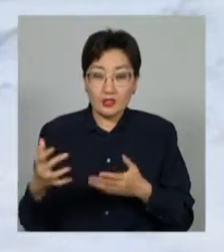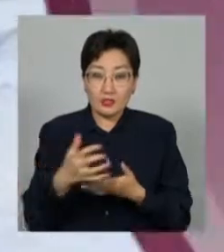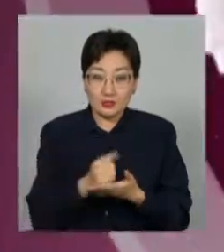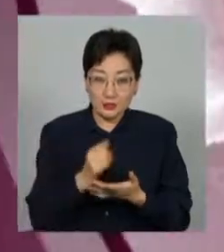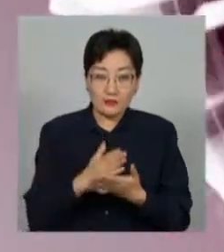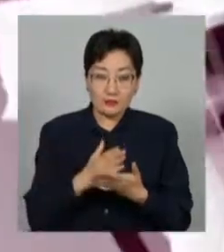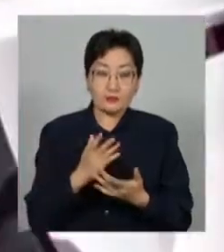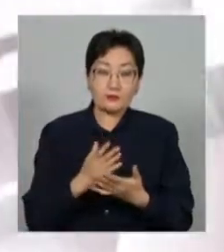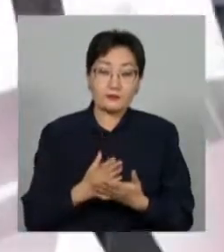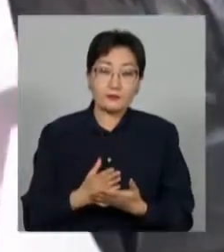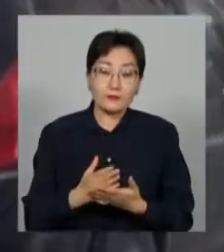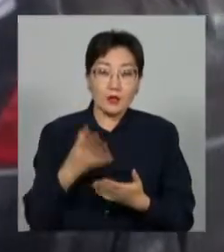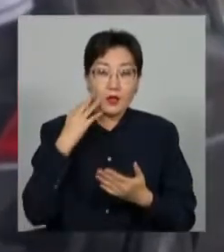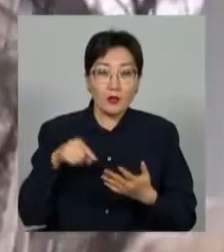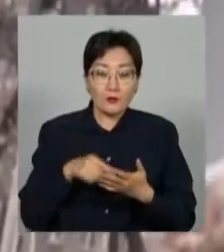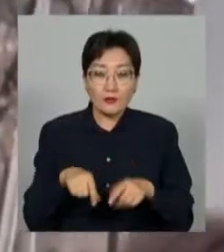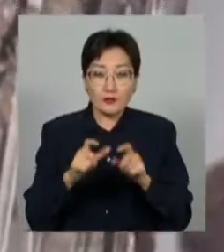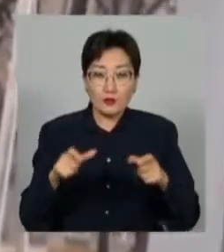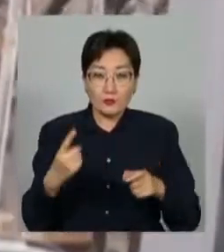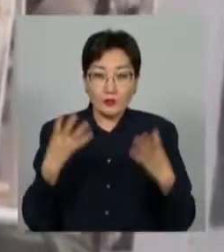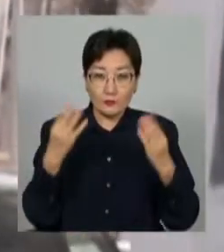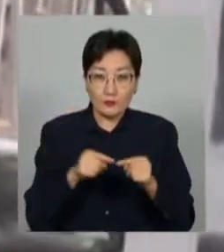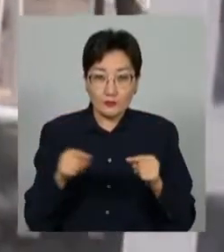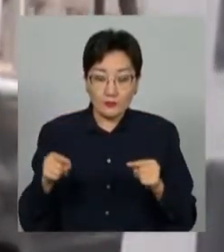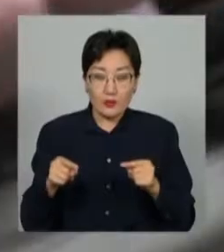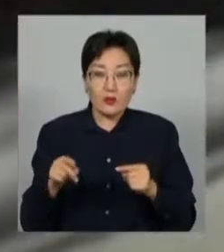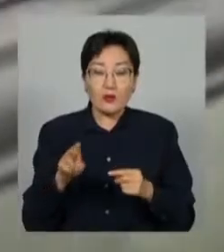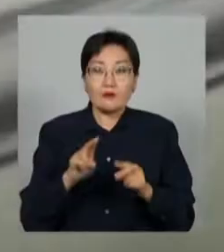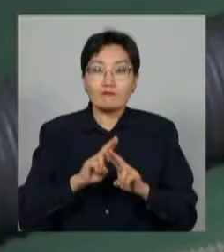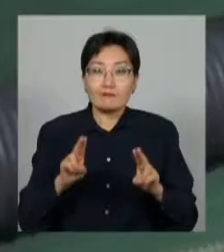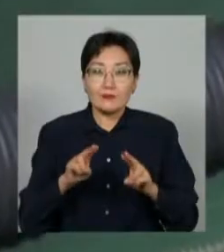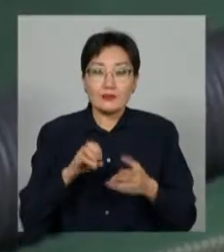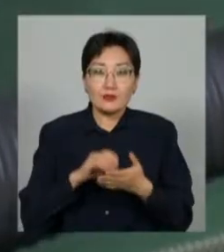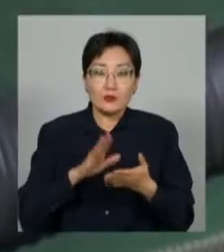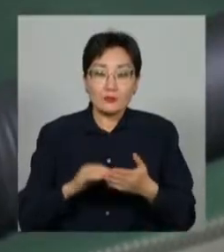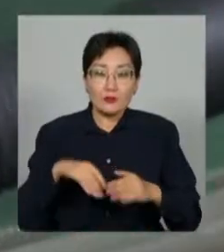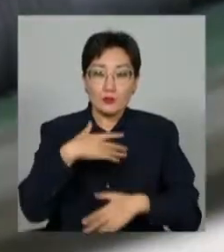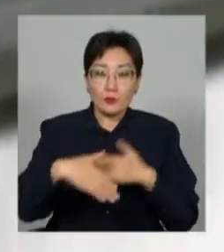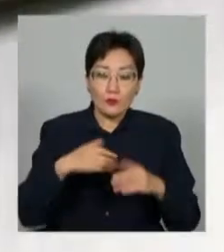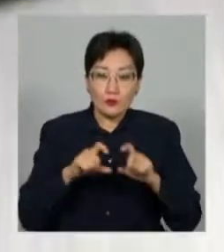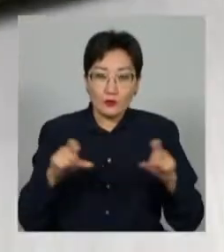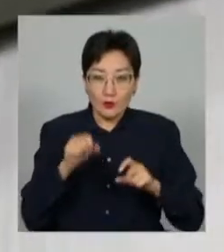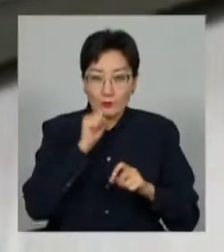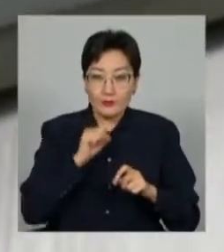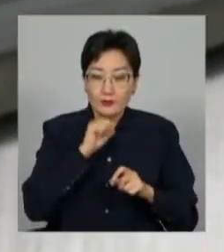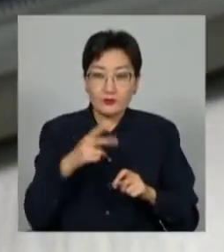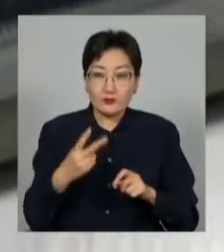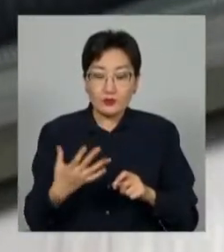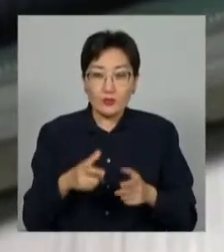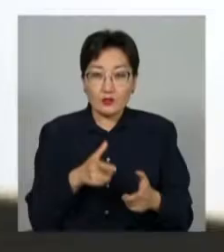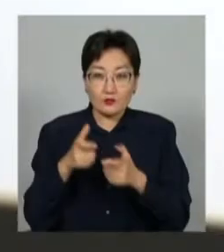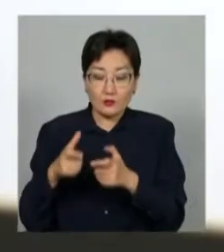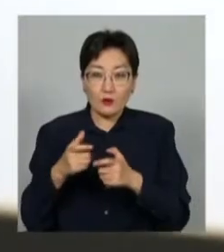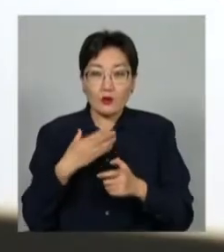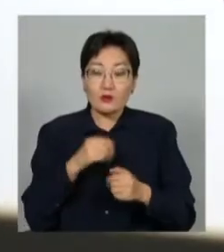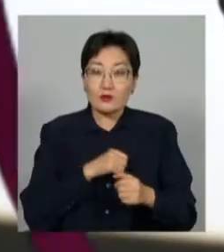жинақталған. Алматыда азаматтар бір күннің ішінде еш жерде тіркелмеген және тәртіпсіздік кезінде дүкендерден ұрланған 25 атыс қаруын